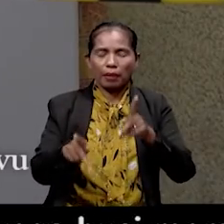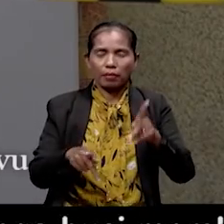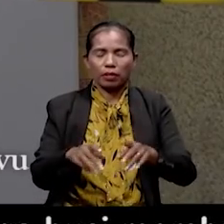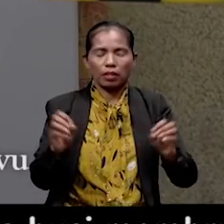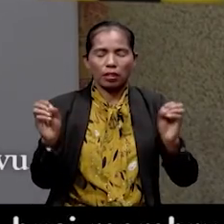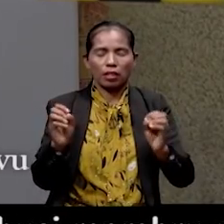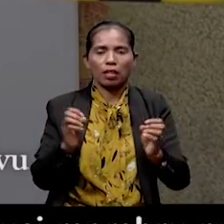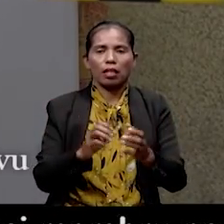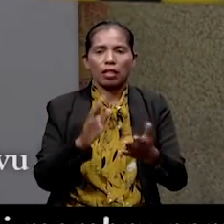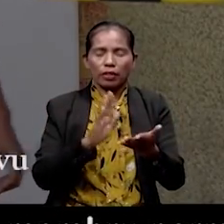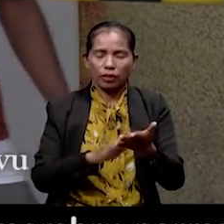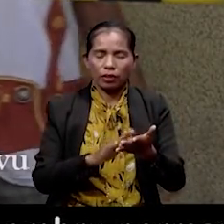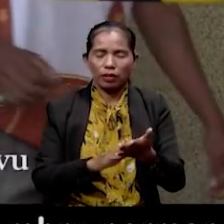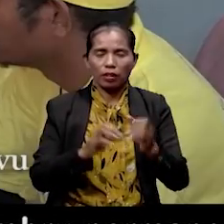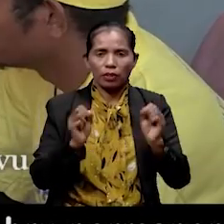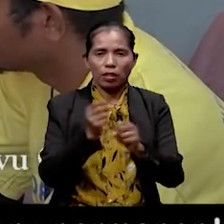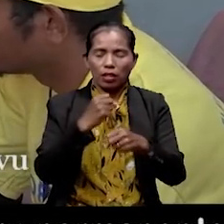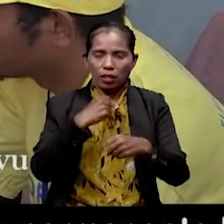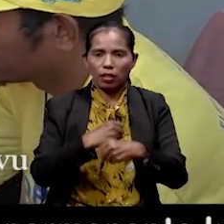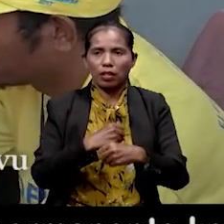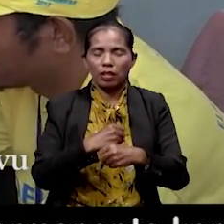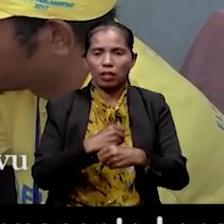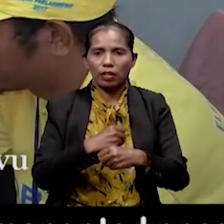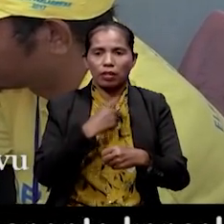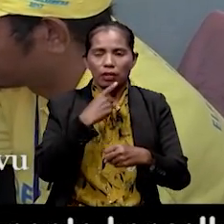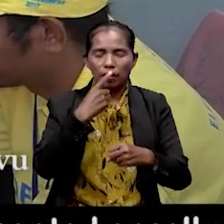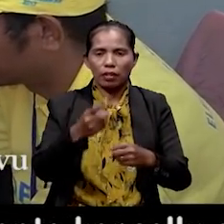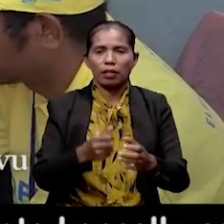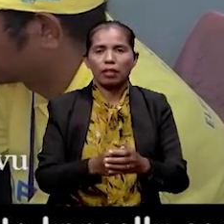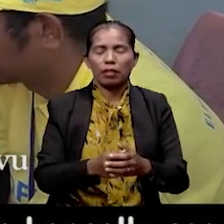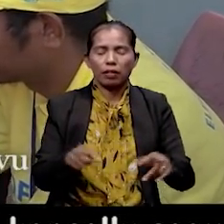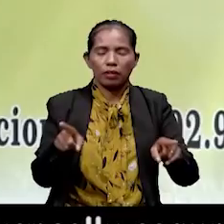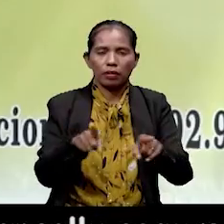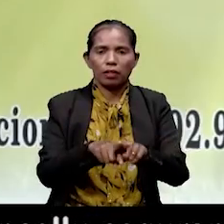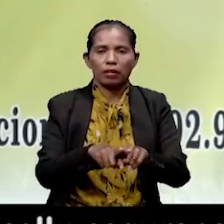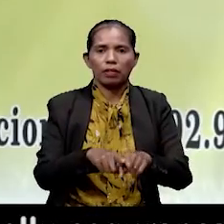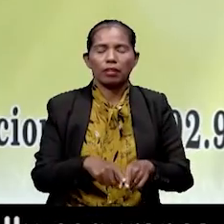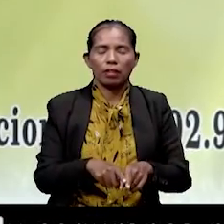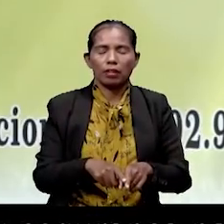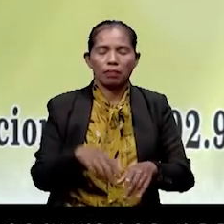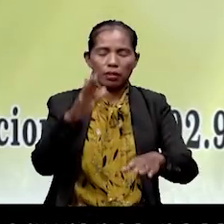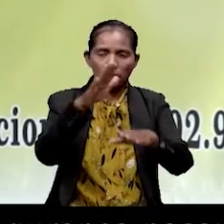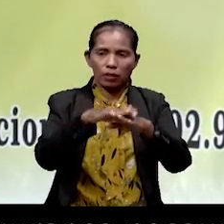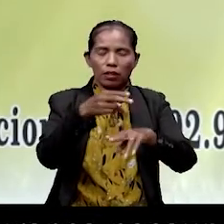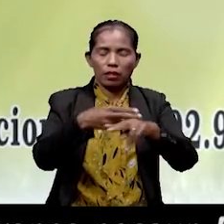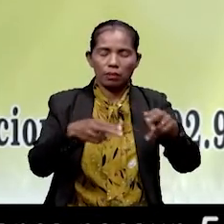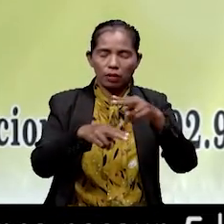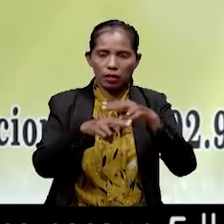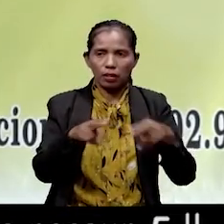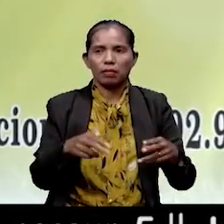iskola tu saya ambulik nebe bahau ida tula lima ne so bispu sira tula lima ba emen ba saya ambulik ida tula lima sira ne ne hanesa bahusu